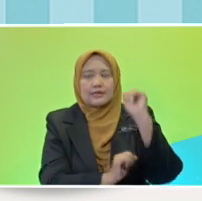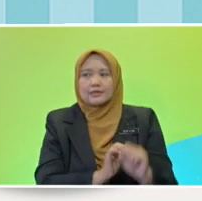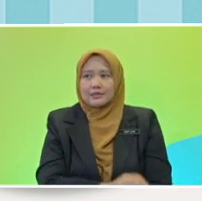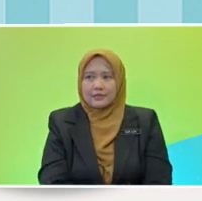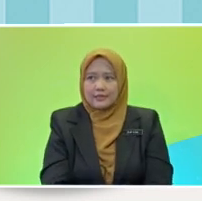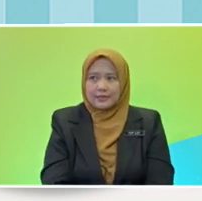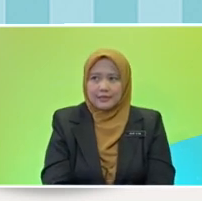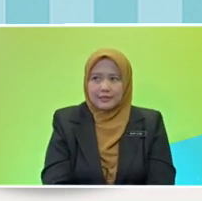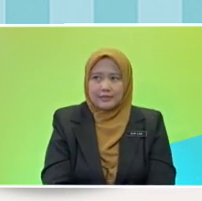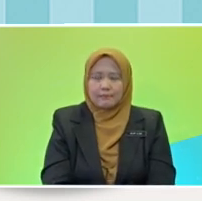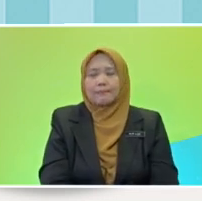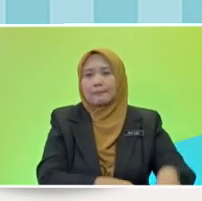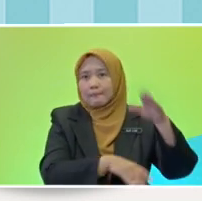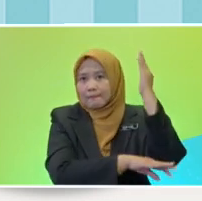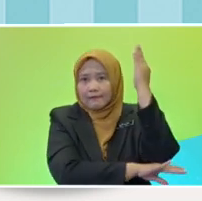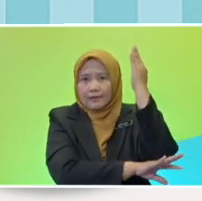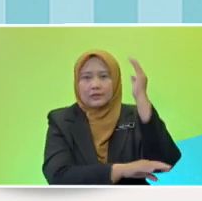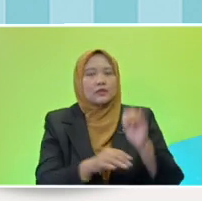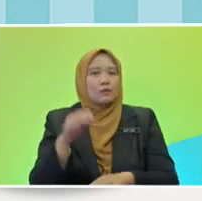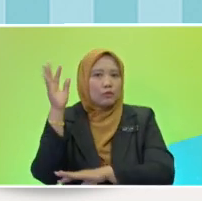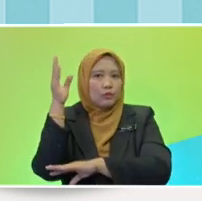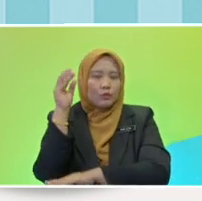jagung akar pokok